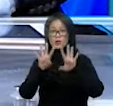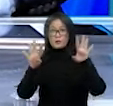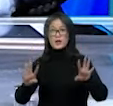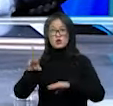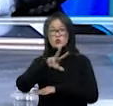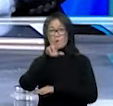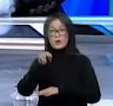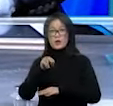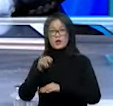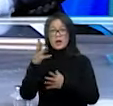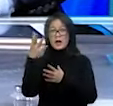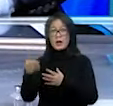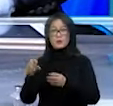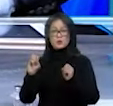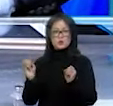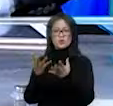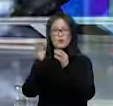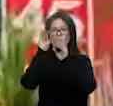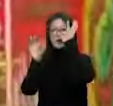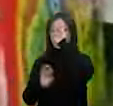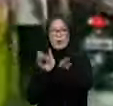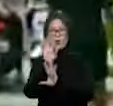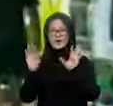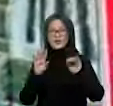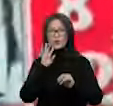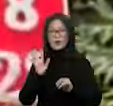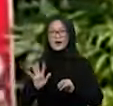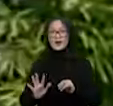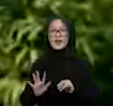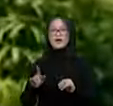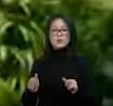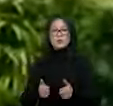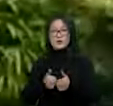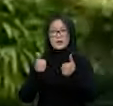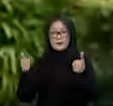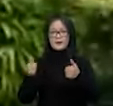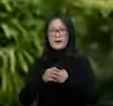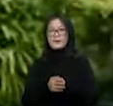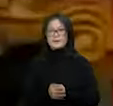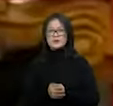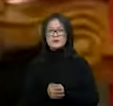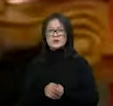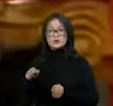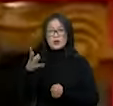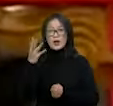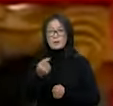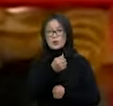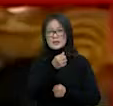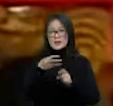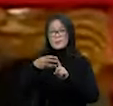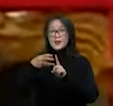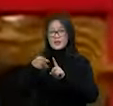menjadi Kampung warna-warni warga bisa Menikmati keindahan beragam jenis lukisan mural sekampung rancabali beragam